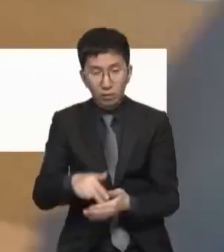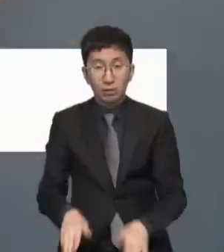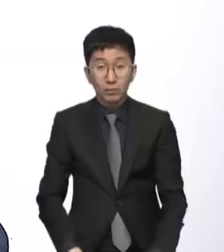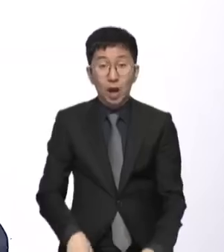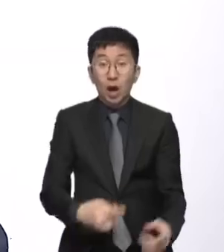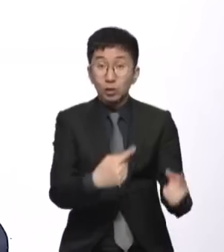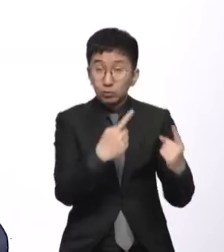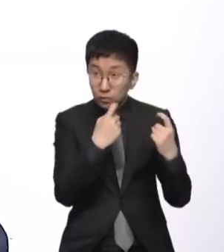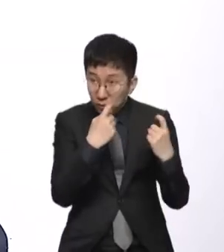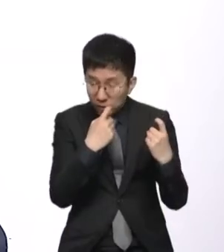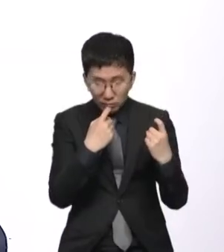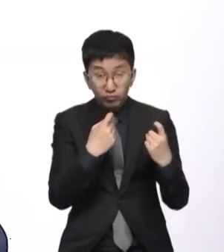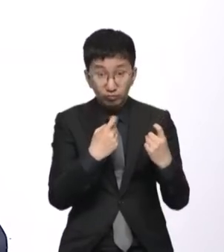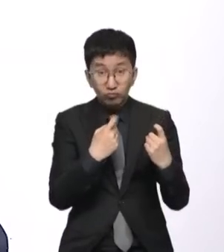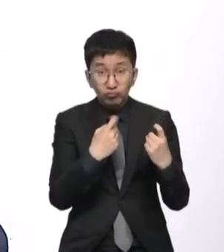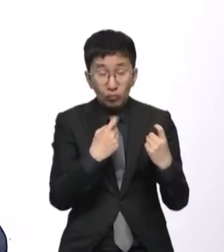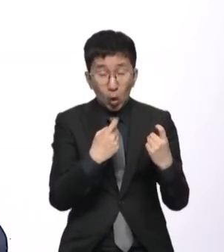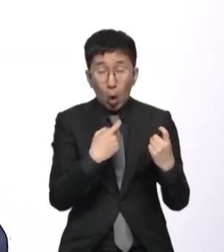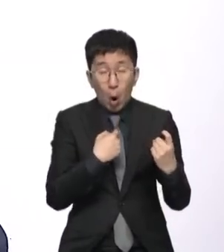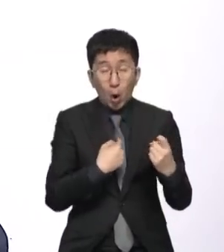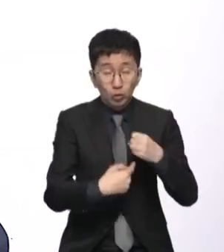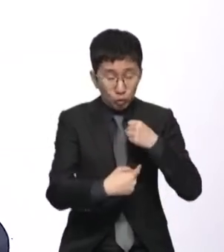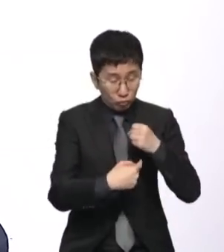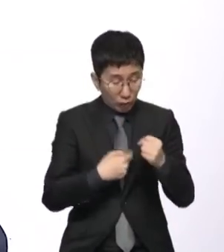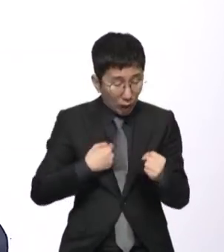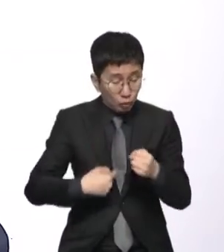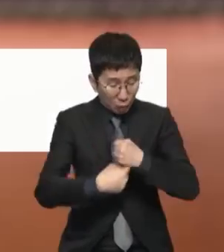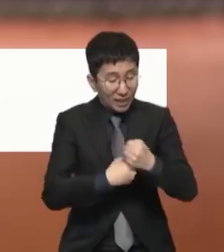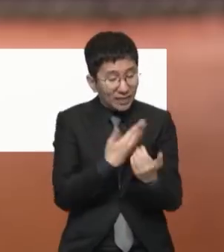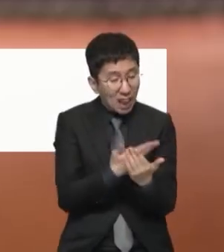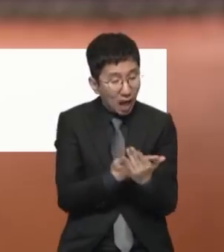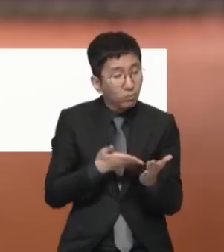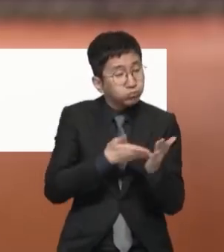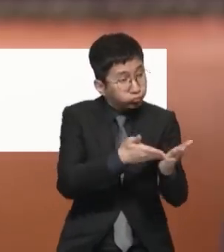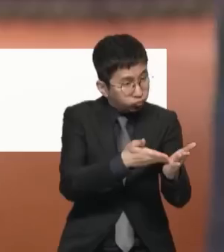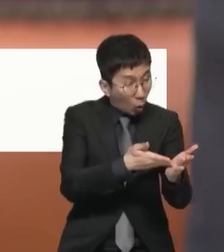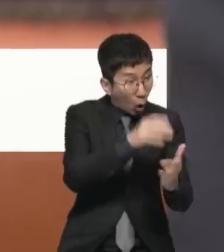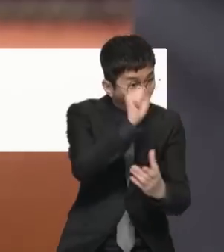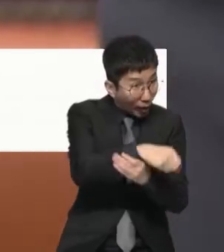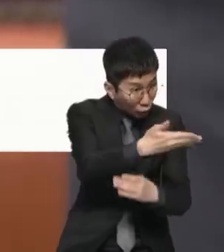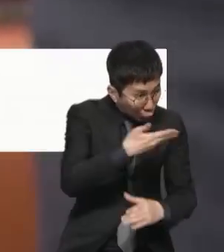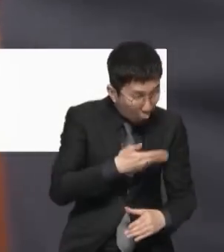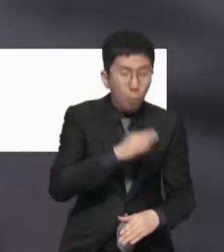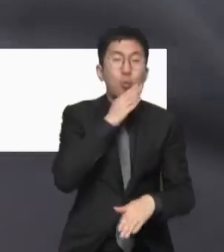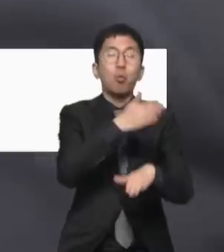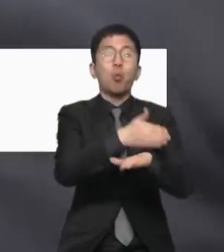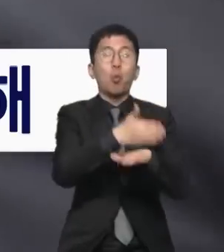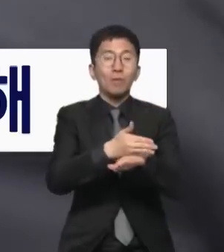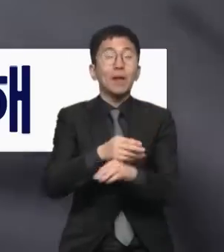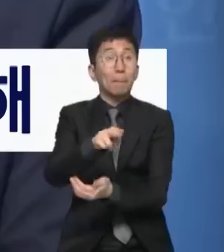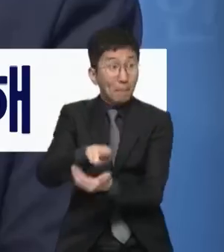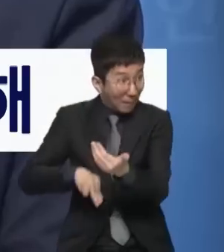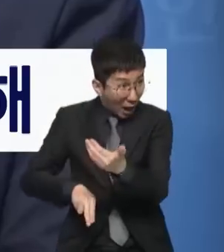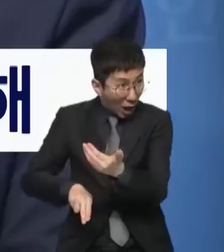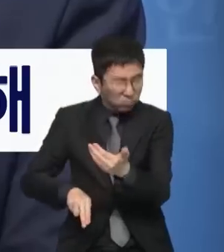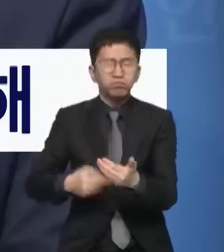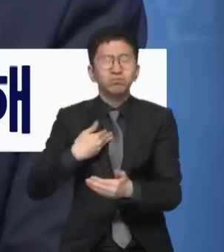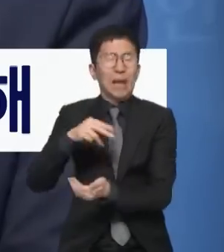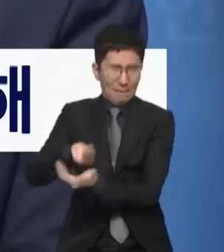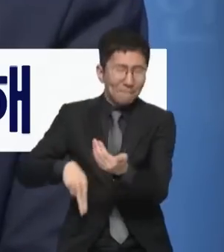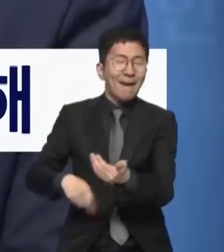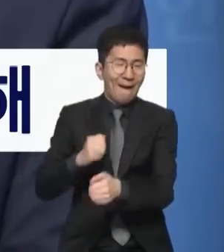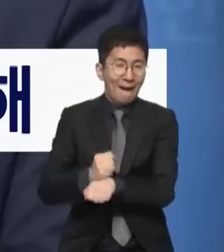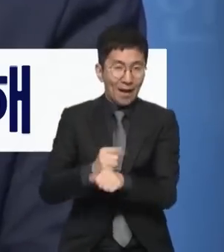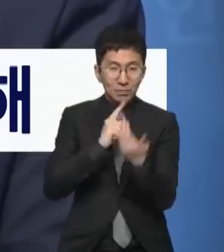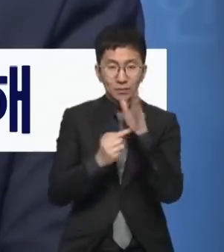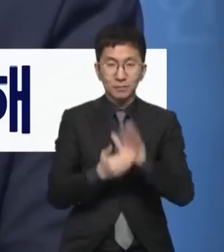진상조사 요청을 받아들인 당의 결정에 감사드린다며 매각 권고를 충실히 이행하겠다고 말했습니다. 하지만 애초